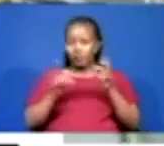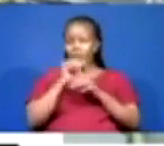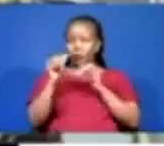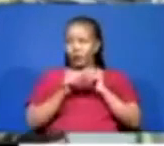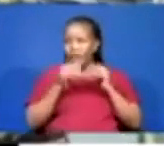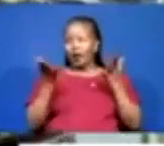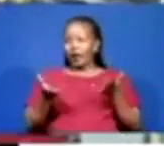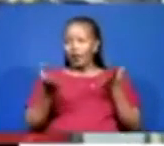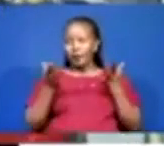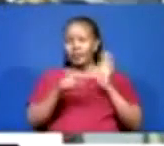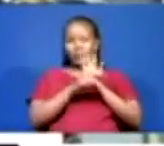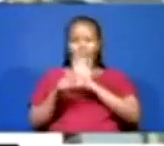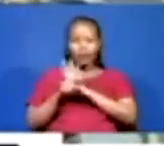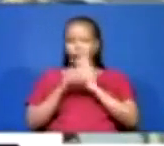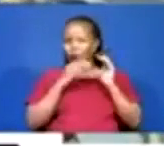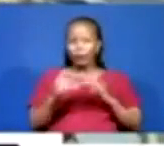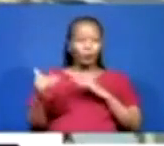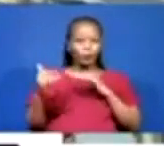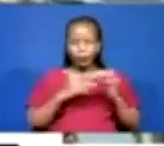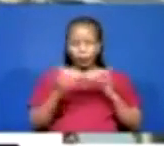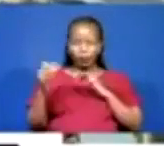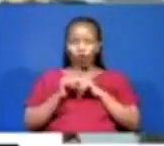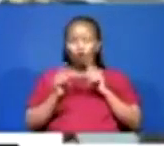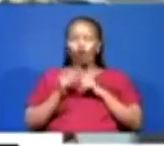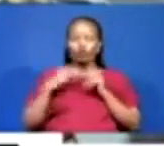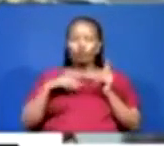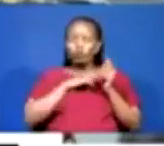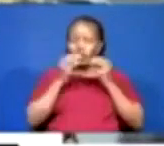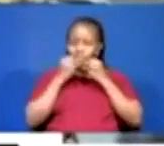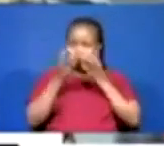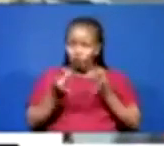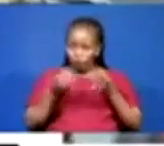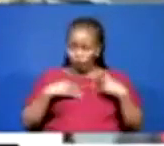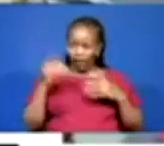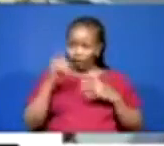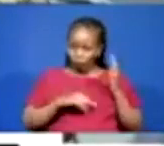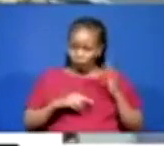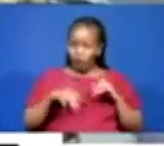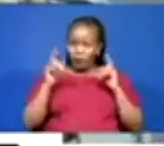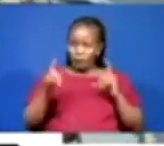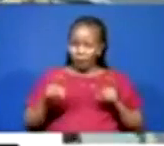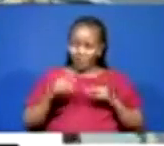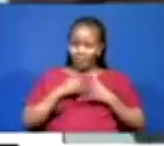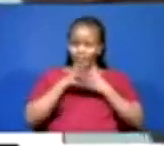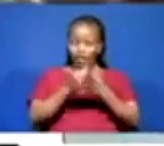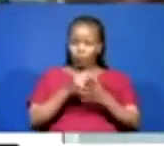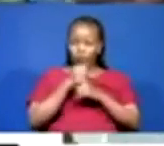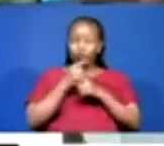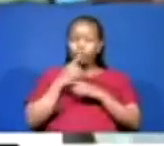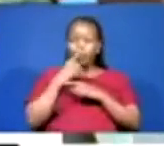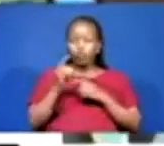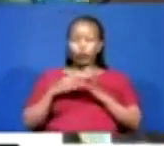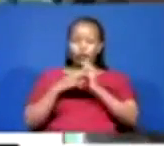katika eneo hii kulingana na ile safari tumepata, ya kwamba tuweze kusaidia kwa kitu inaitwa DDR process.